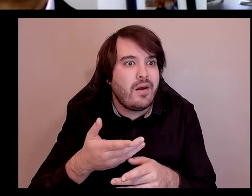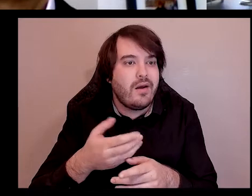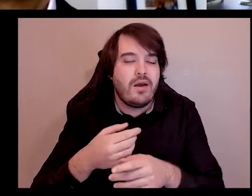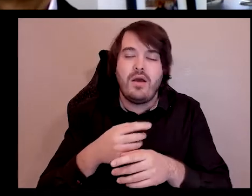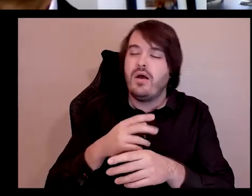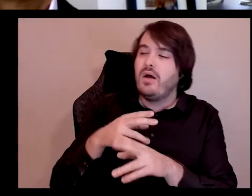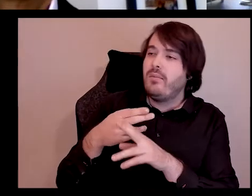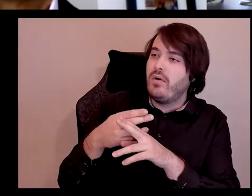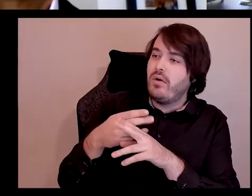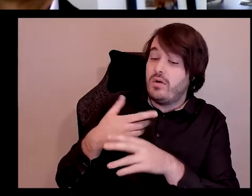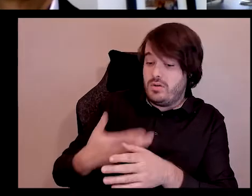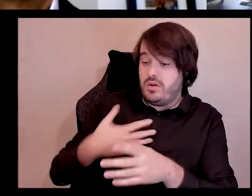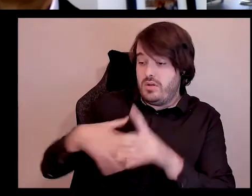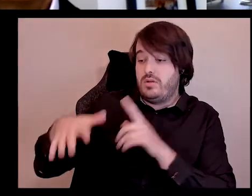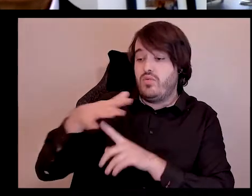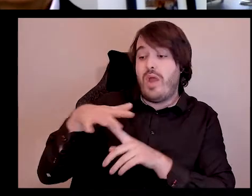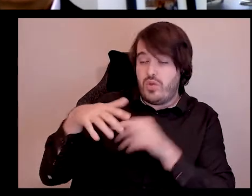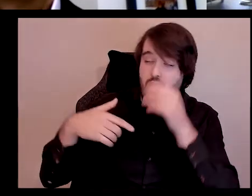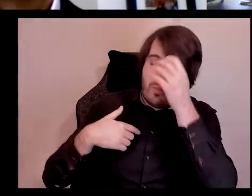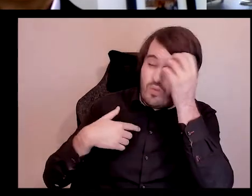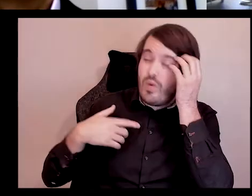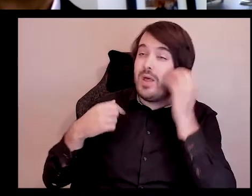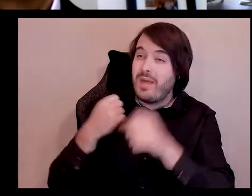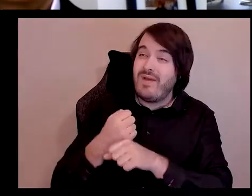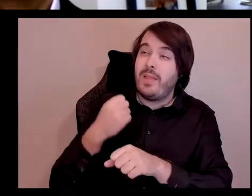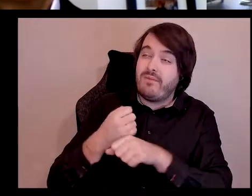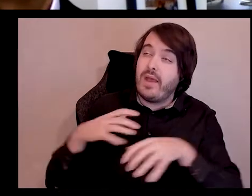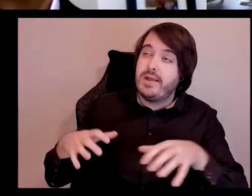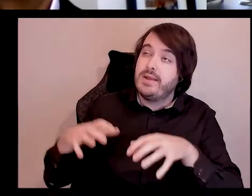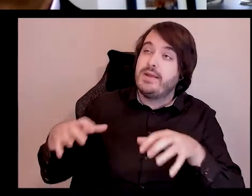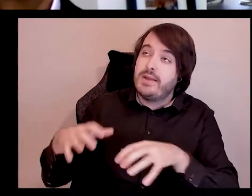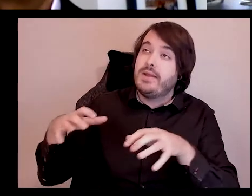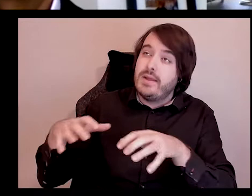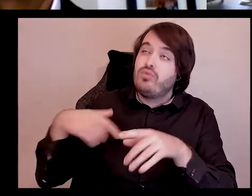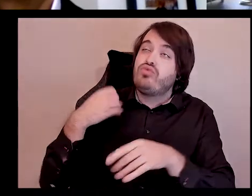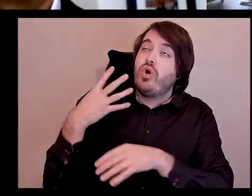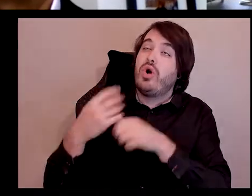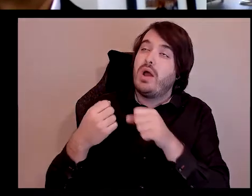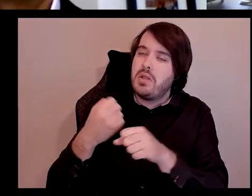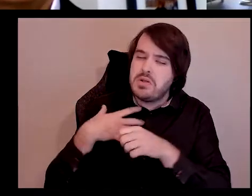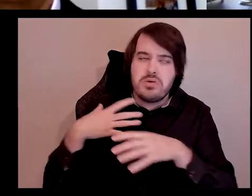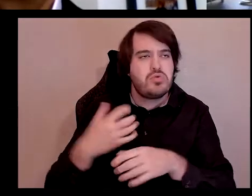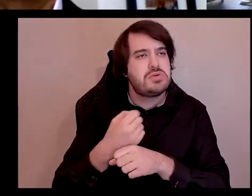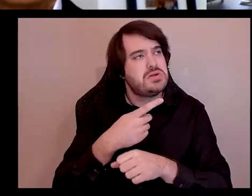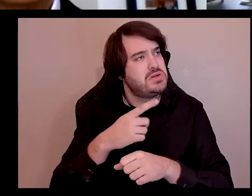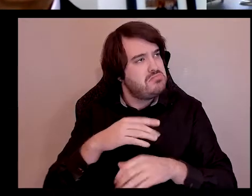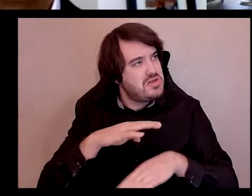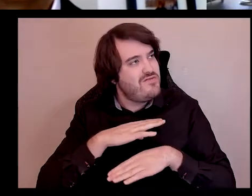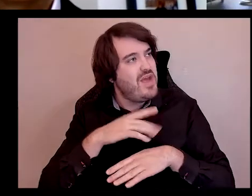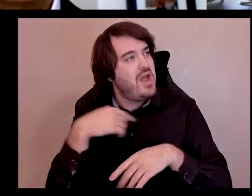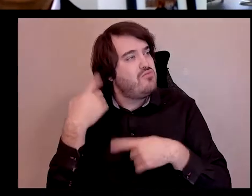en période de recherche d'emploi, justement? On est dans une situation où j'ai exercé mon travail durant X